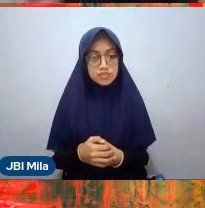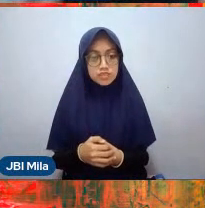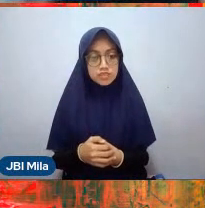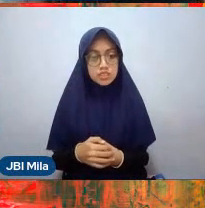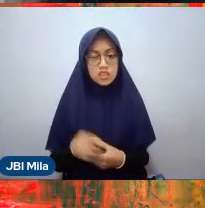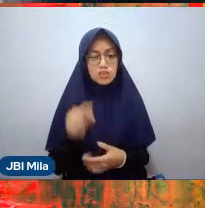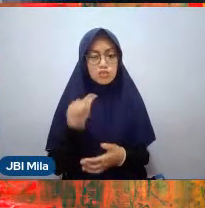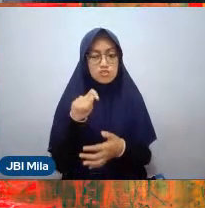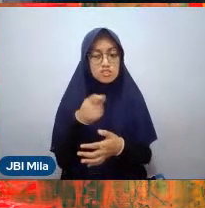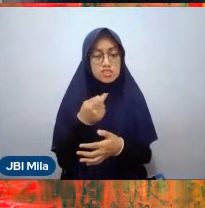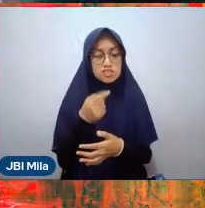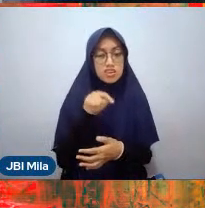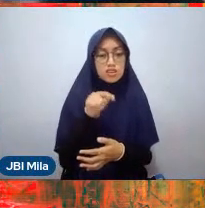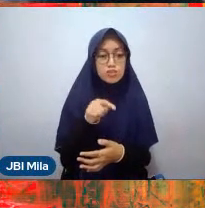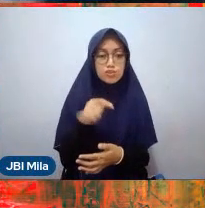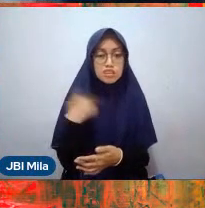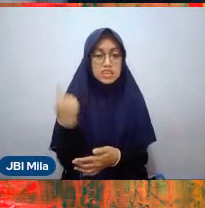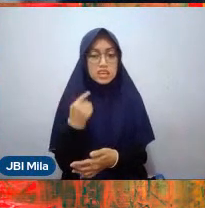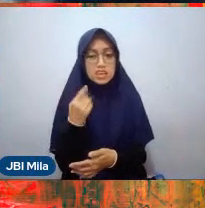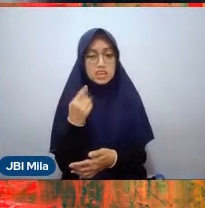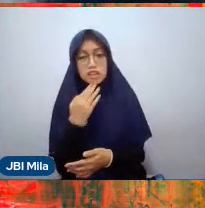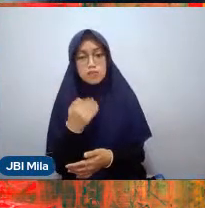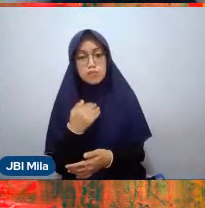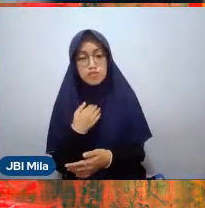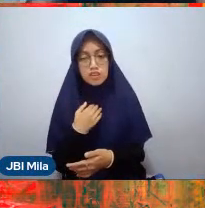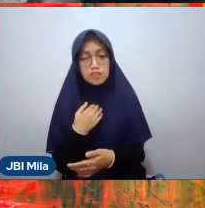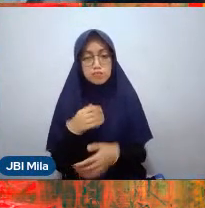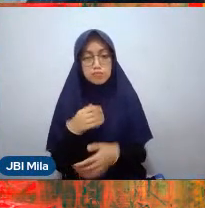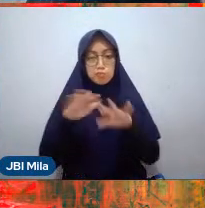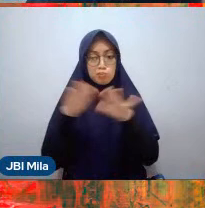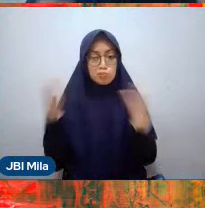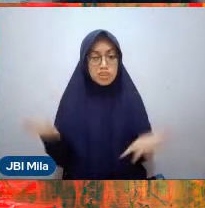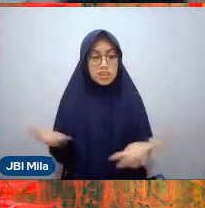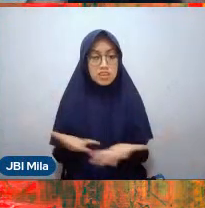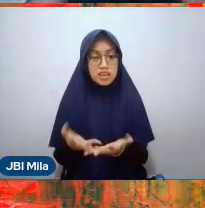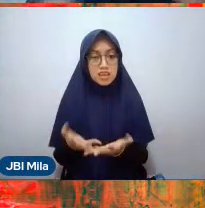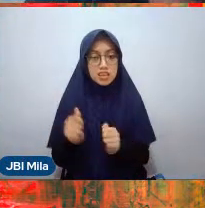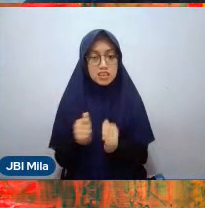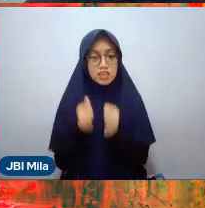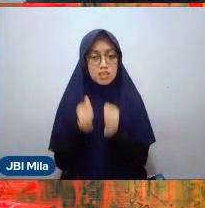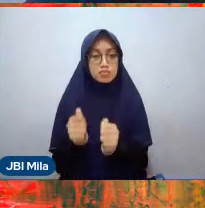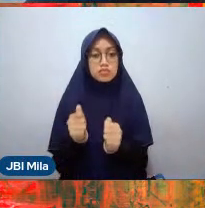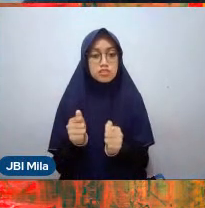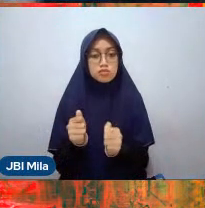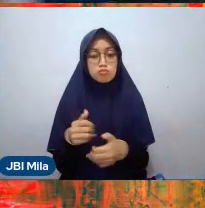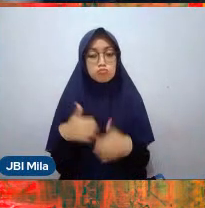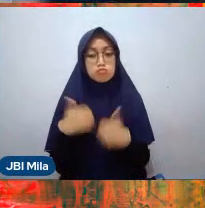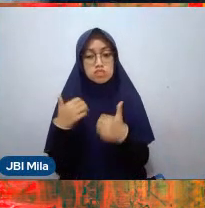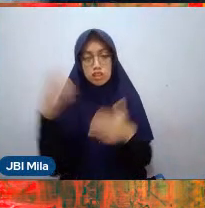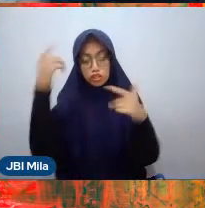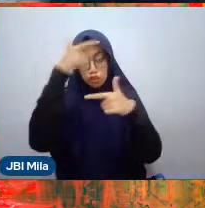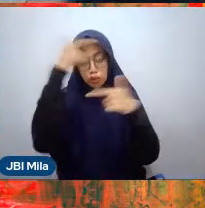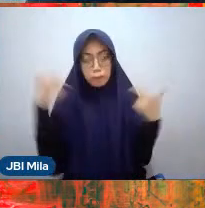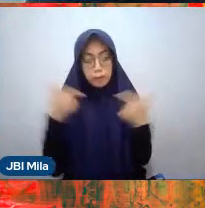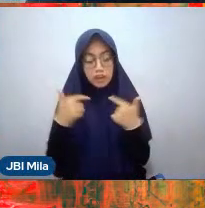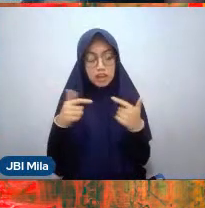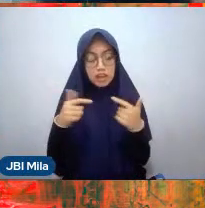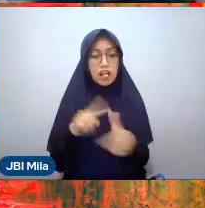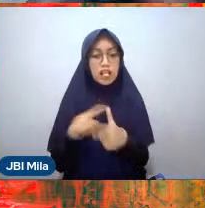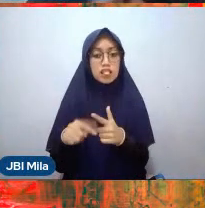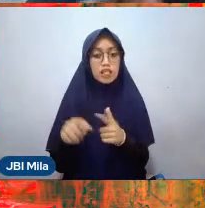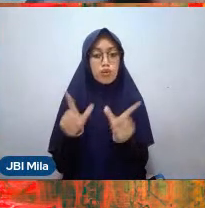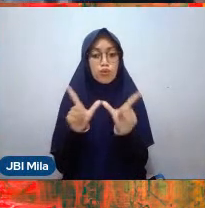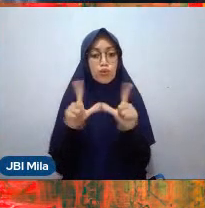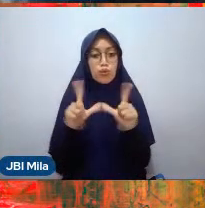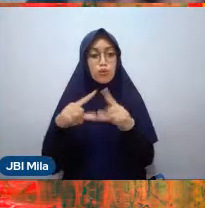adalah kita punya sebuah benda yang wakili emosi tertentu. Jadi bisa pakai topeng, bisa pakai wayang-wayangan, bisa pakai